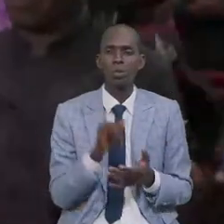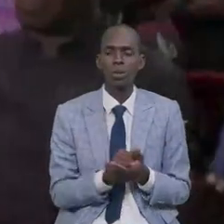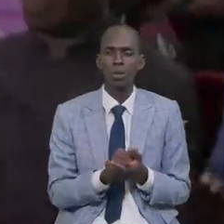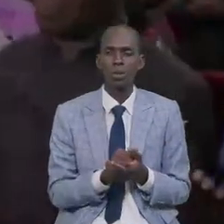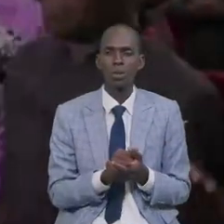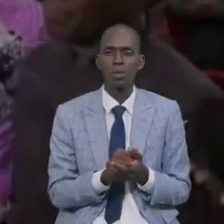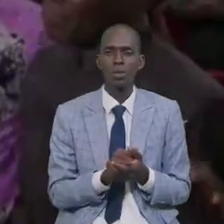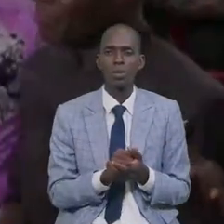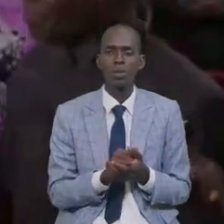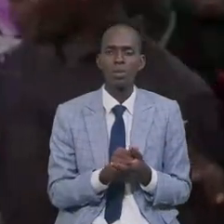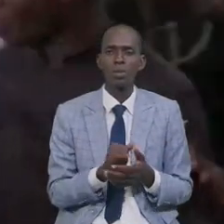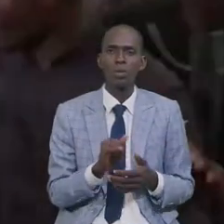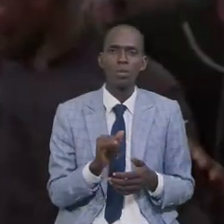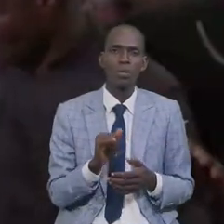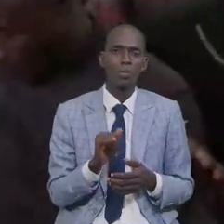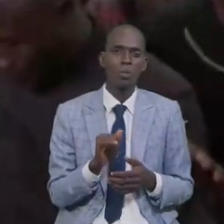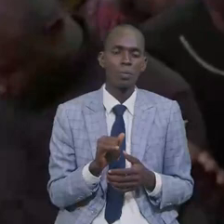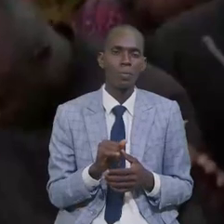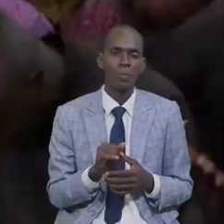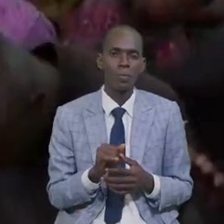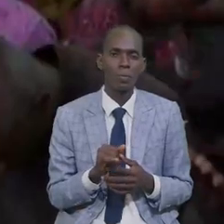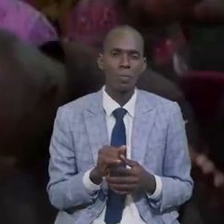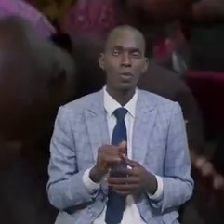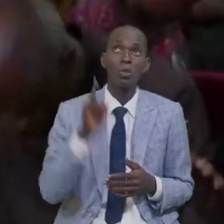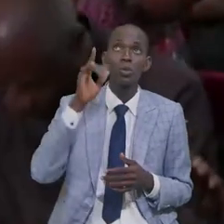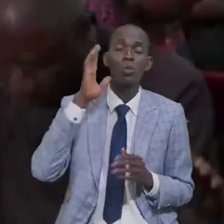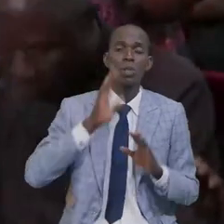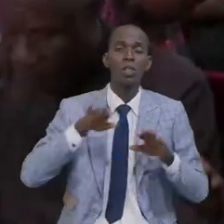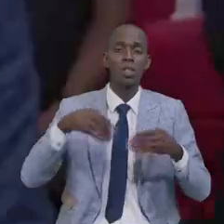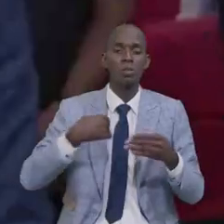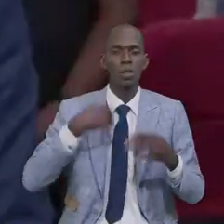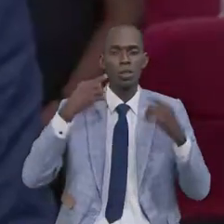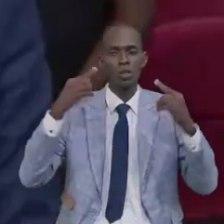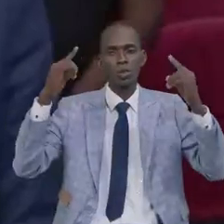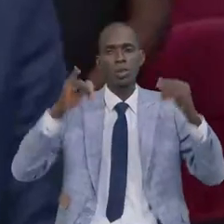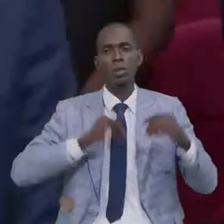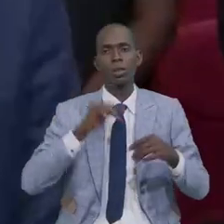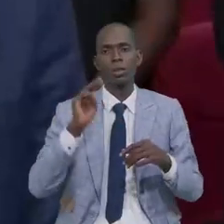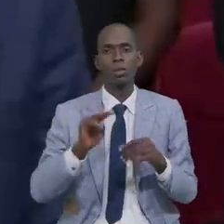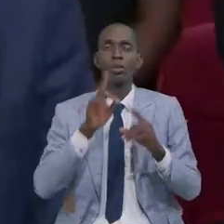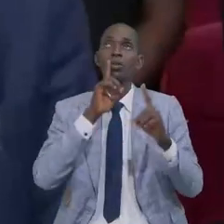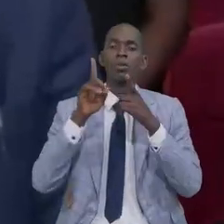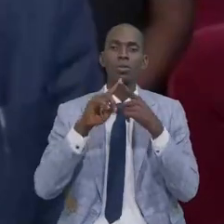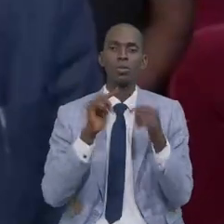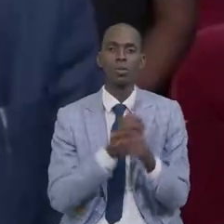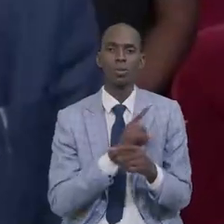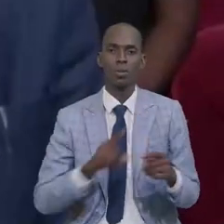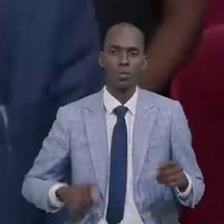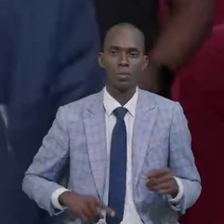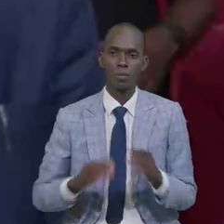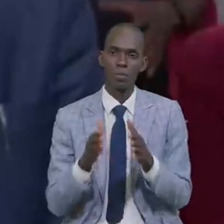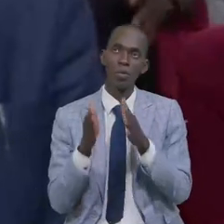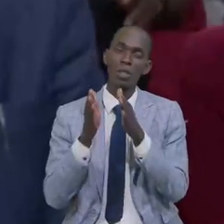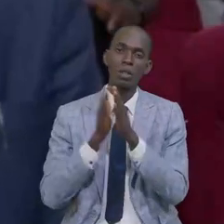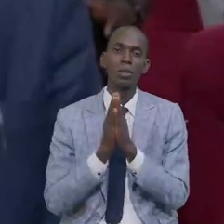pour que tu me donnes le succès. Parle au Seigneur, parle au Seigneur.